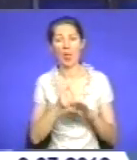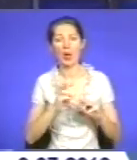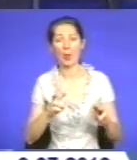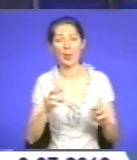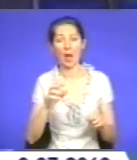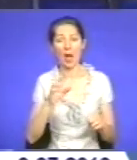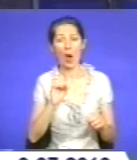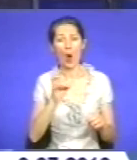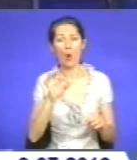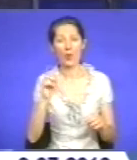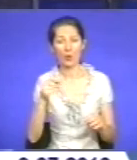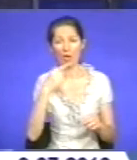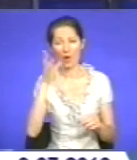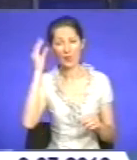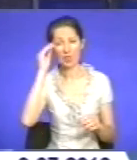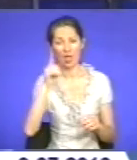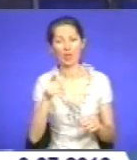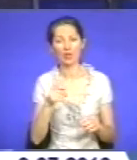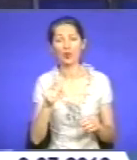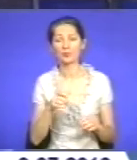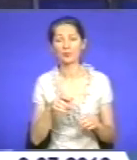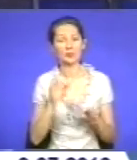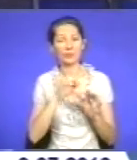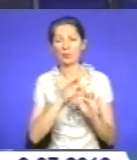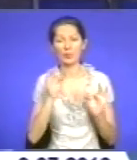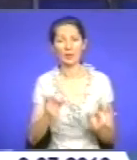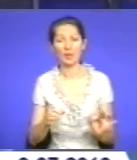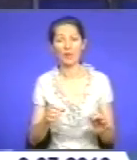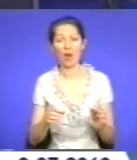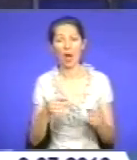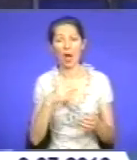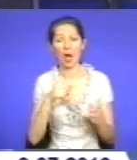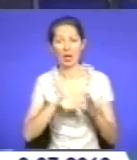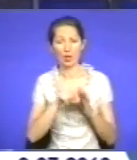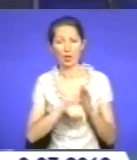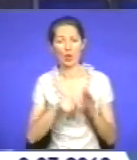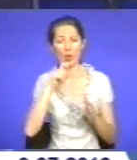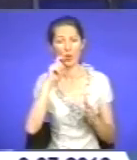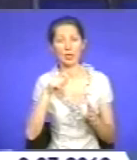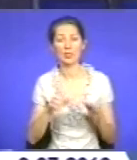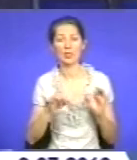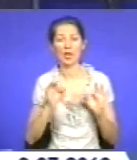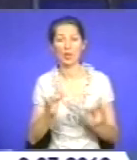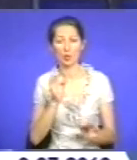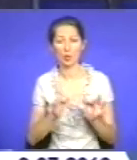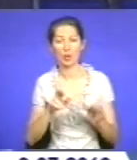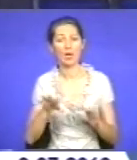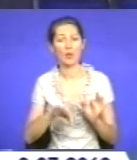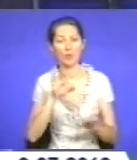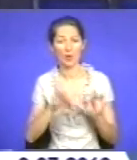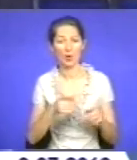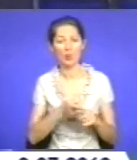політики і чиновники несправедливо характеризують українське правосуддя як вибіркове. Про це він заявив у Брюсселі в